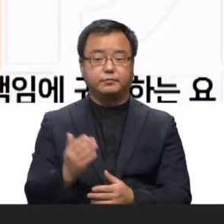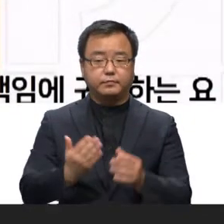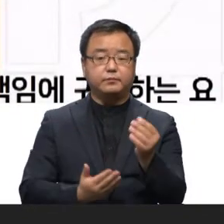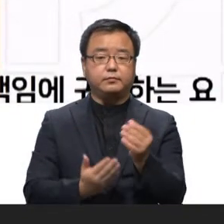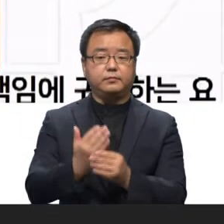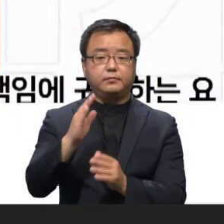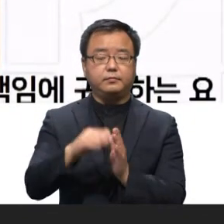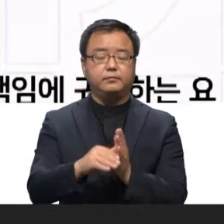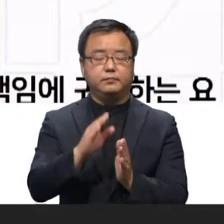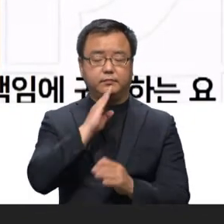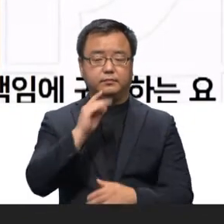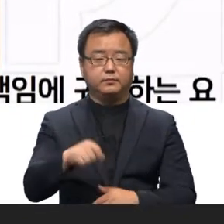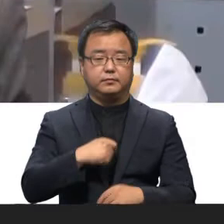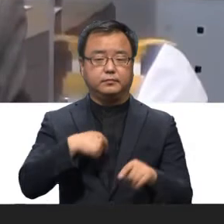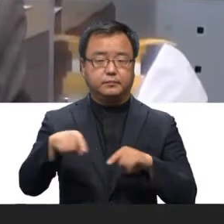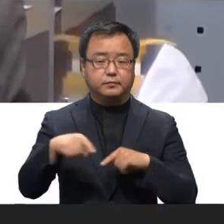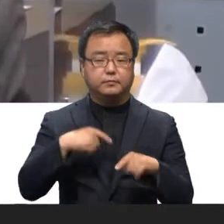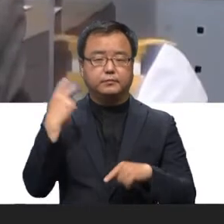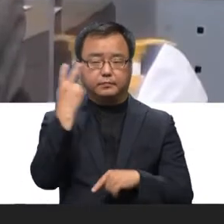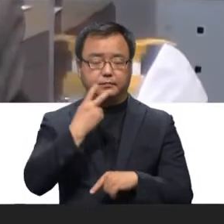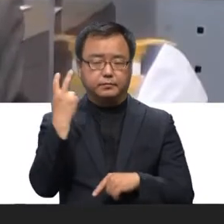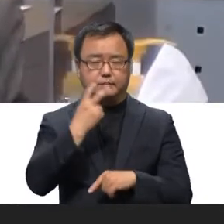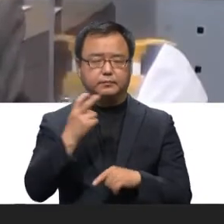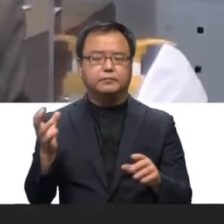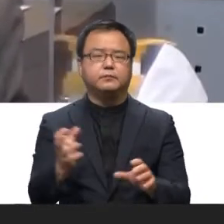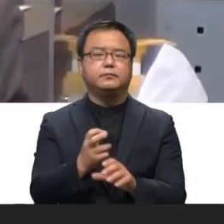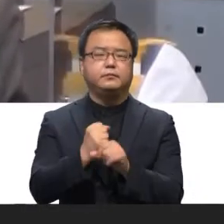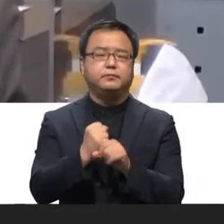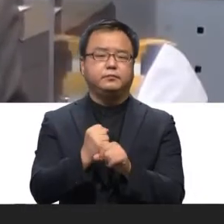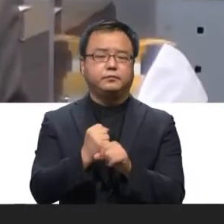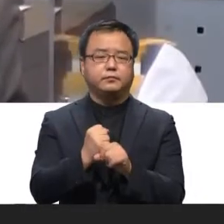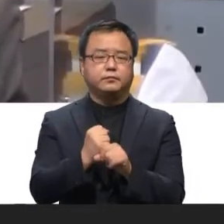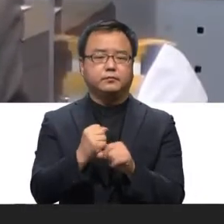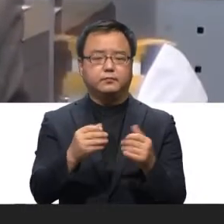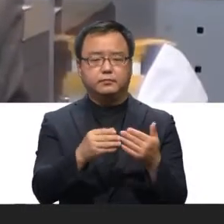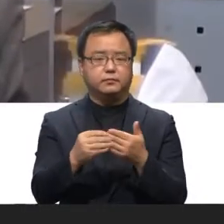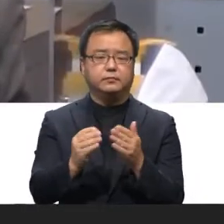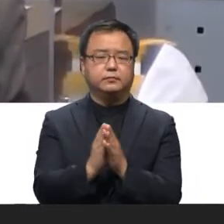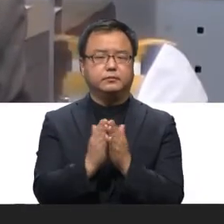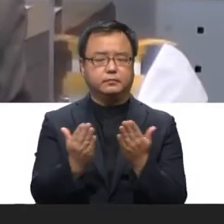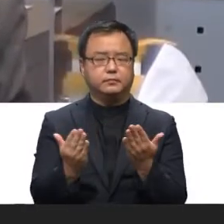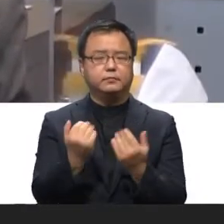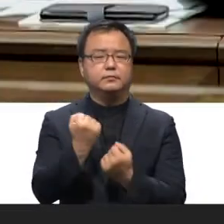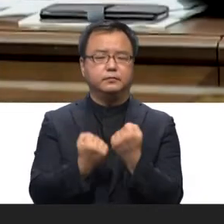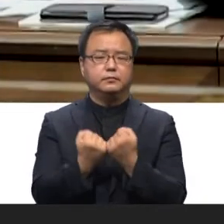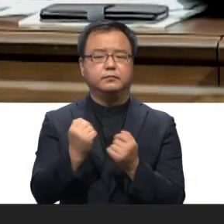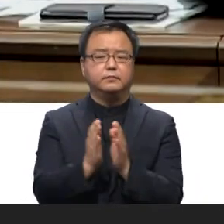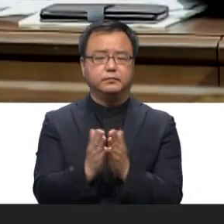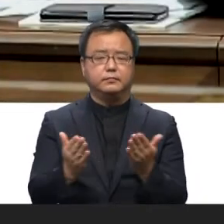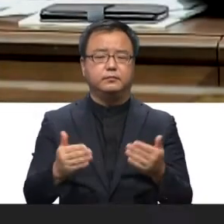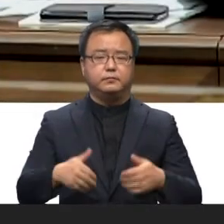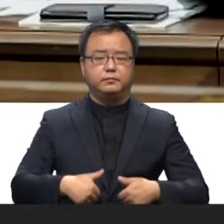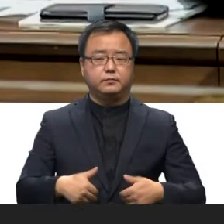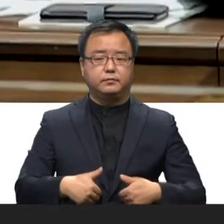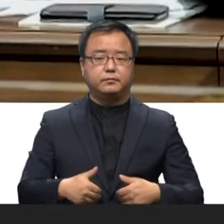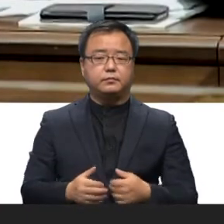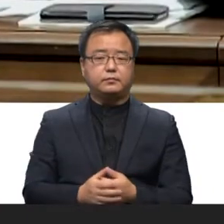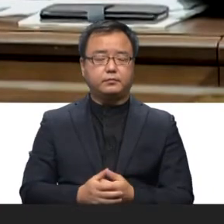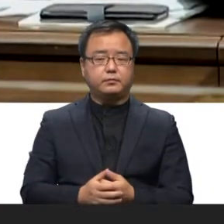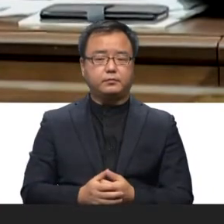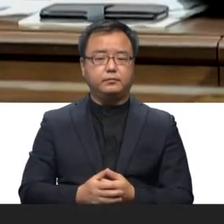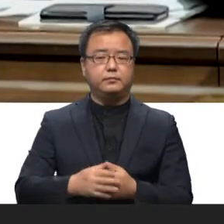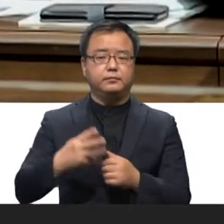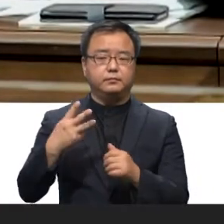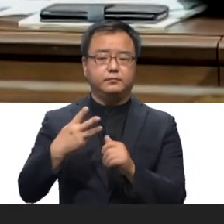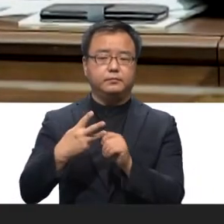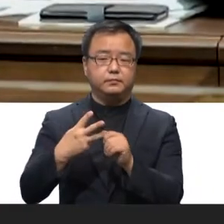실질적으로 컨트롤타워와 대책 매뉴얼, 사고 후속 조치에 대한 매뉴얼과 법적인 받침이 있어야 된다고 생각합니다. 네. 그리고